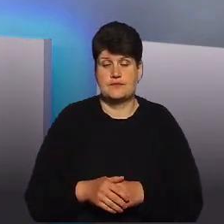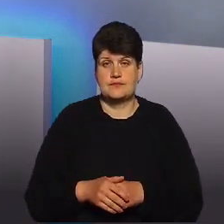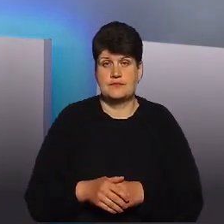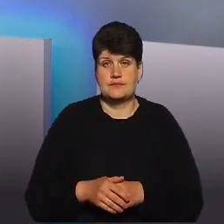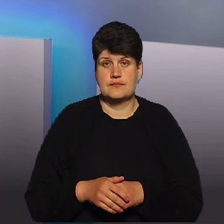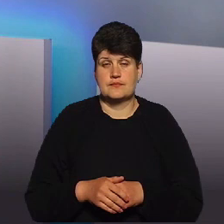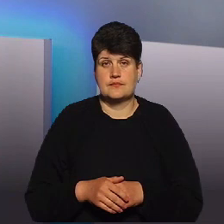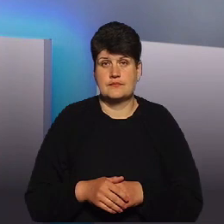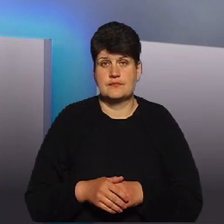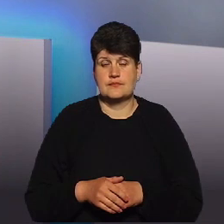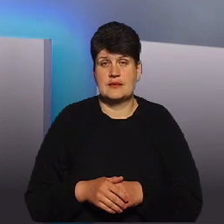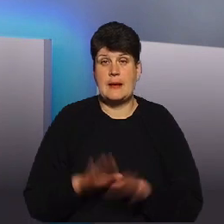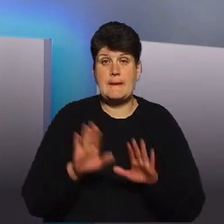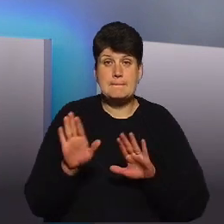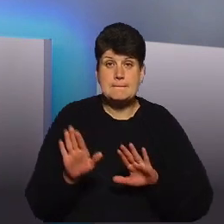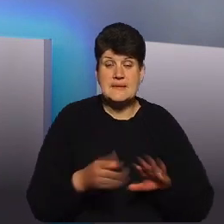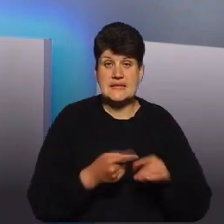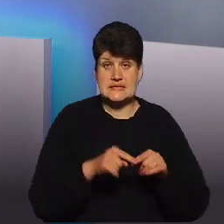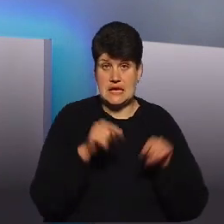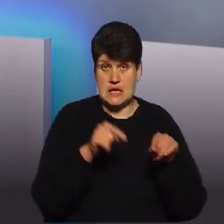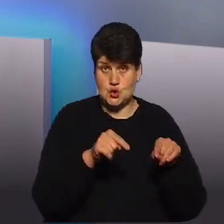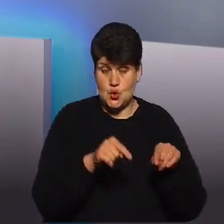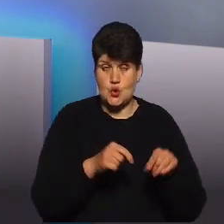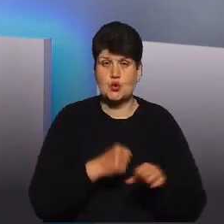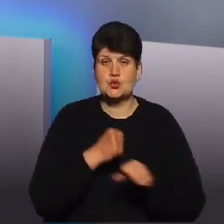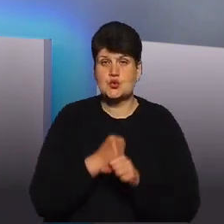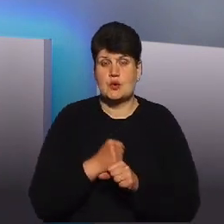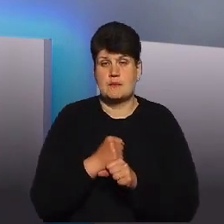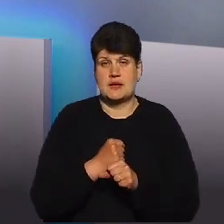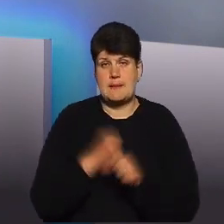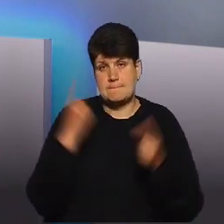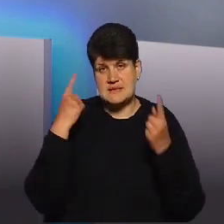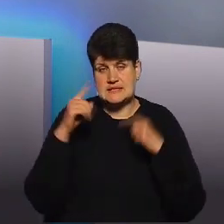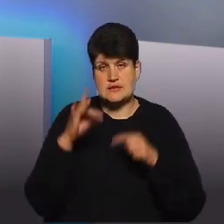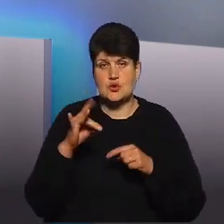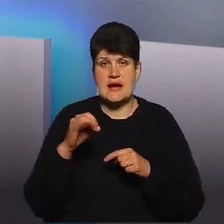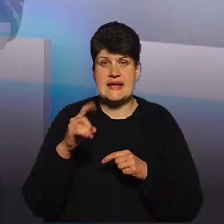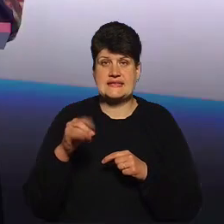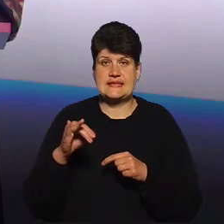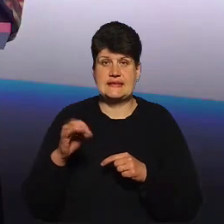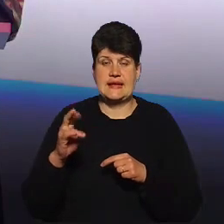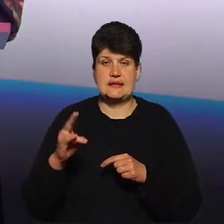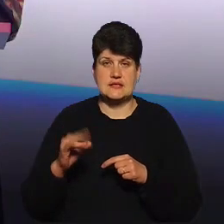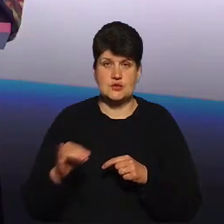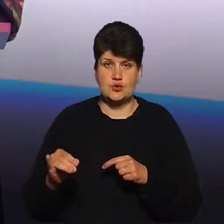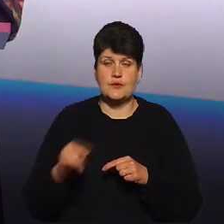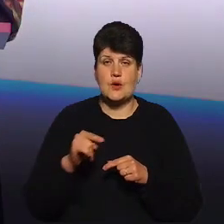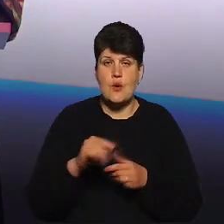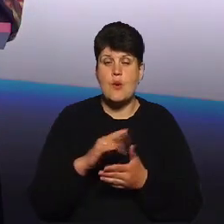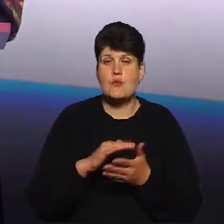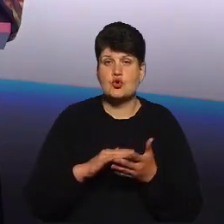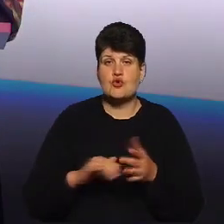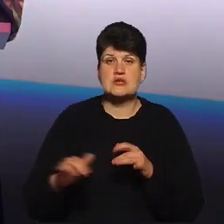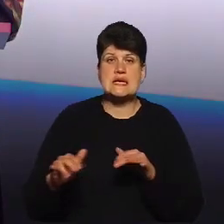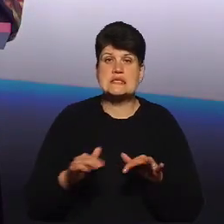І після цього зробили мистецьку резиденцію. Взагалі, так, як його продовження справи, я думаю, що зараз